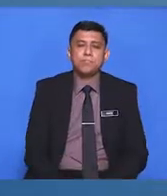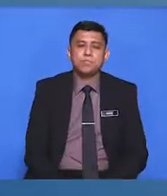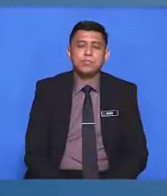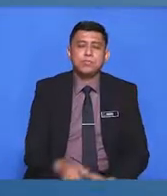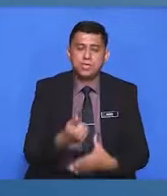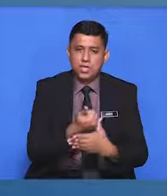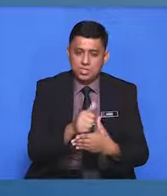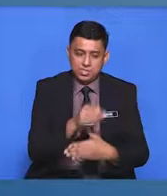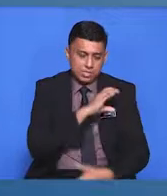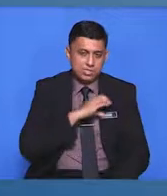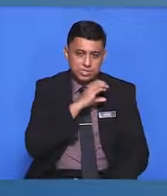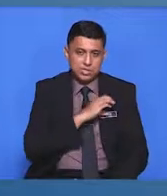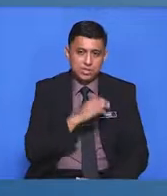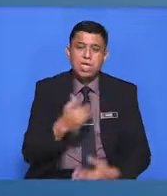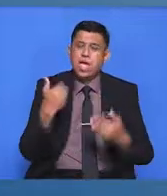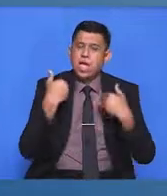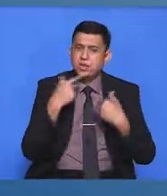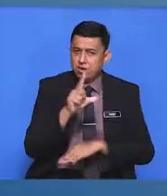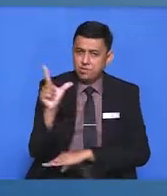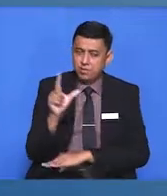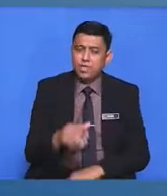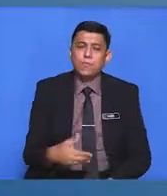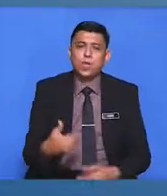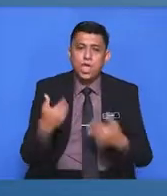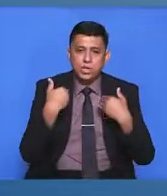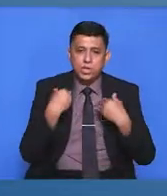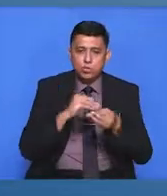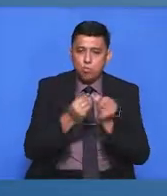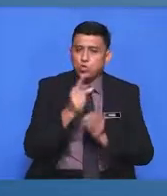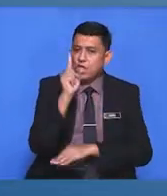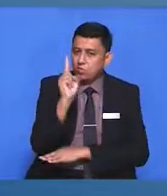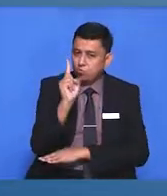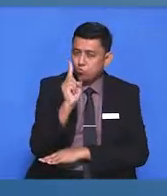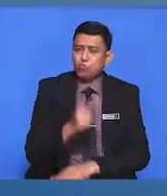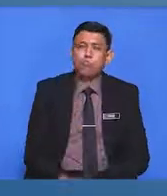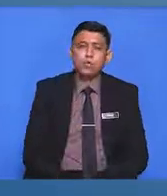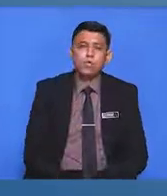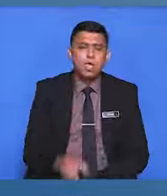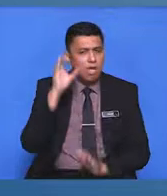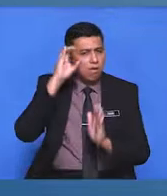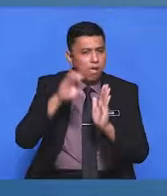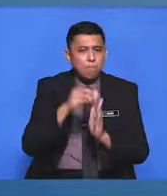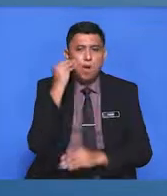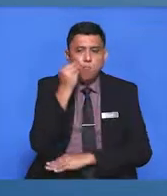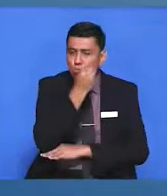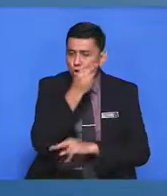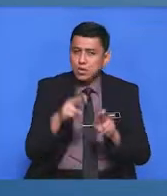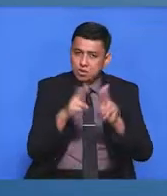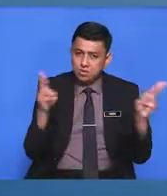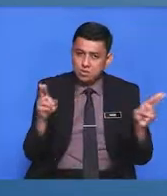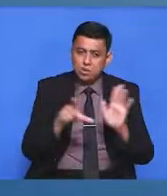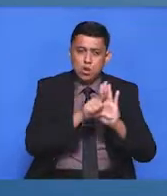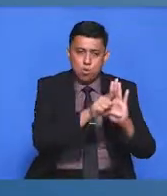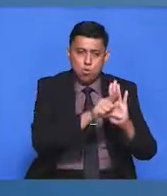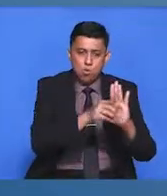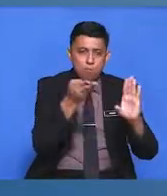Antara ciri-ciri yang ada adalah mempunyai nilai wang satu, gambar bunga